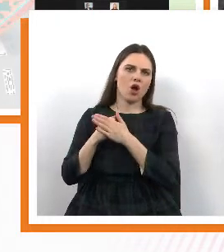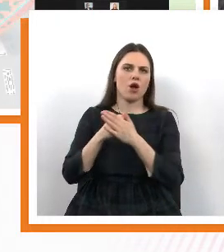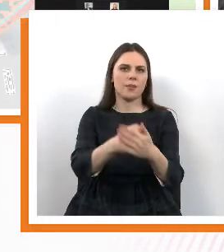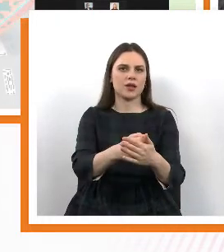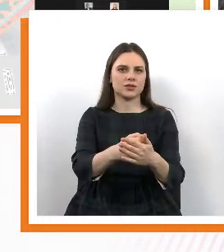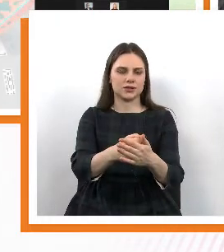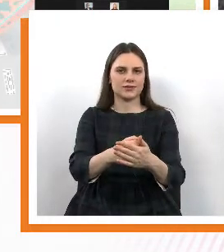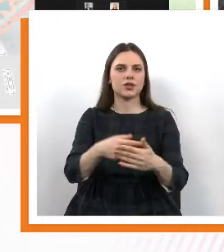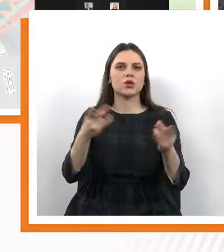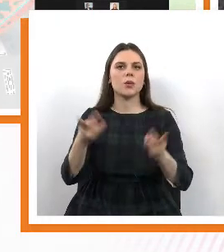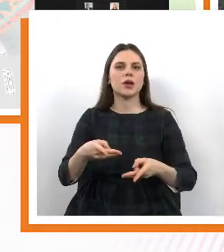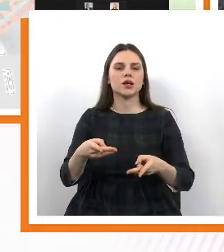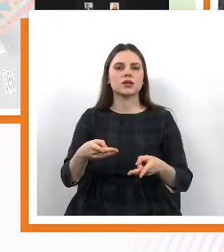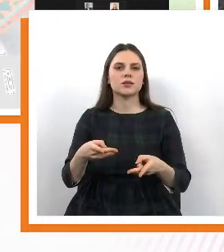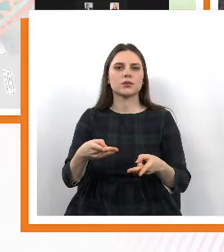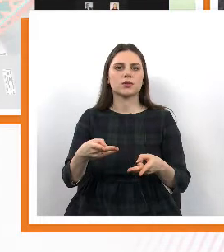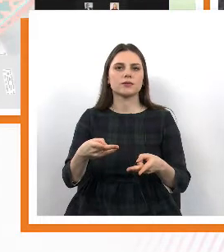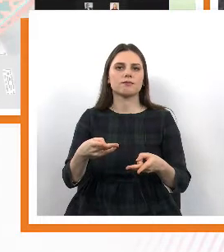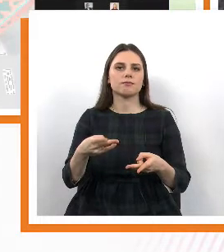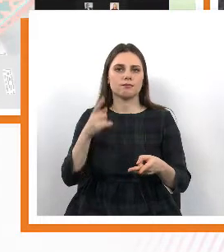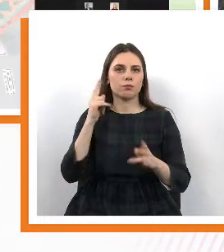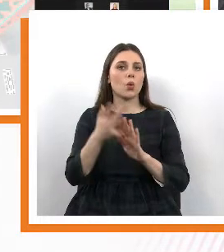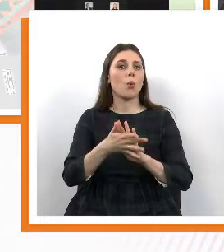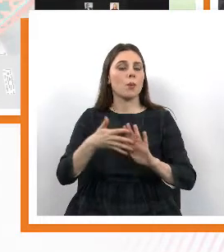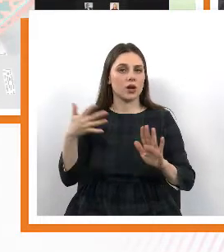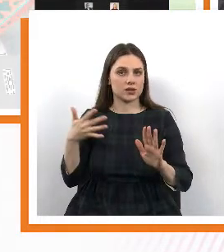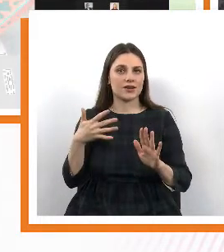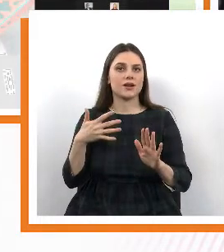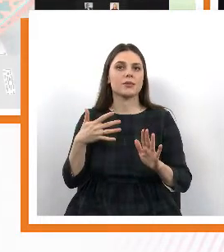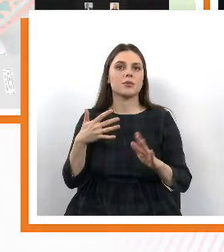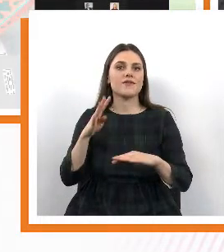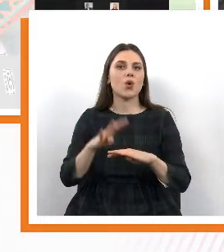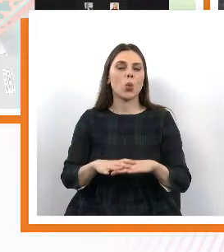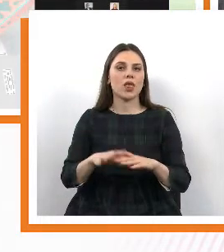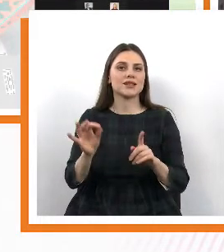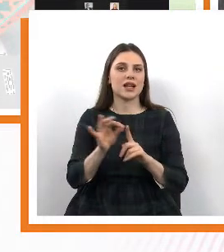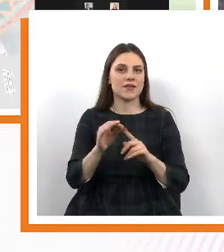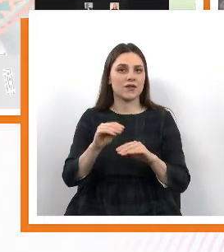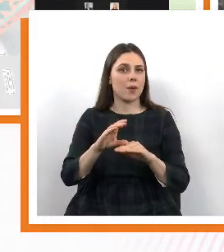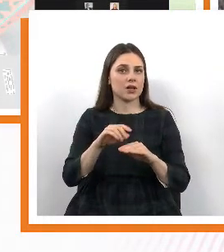действительно необходимо определение фонда целевых капиталов России. И